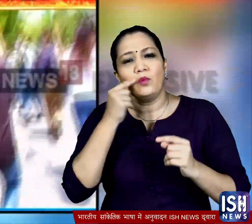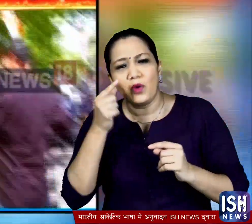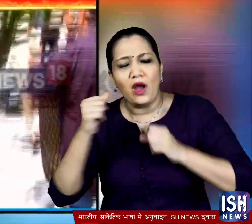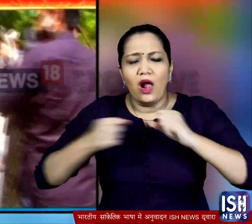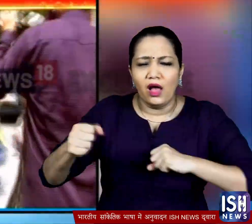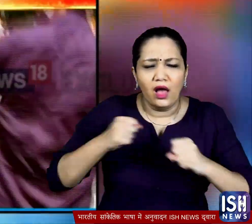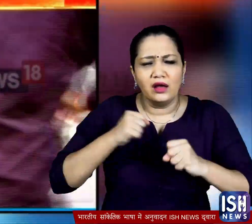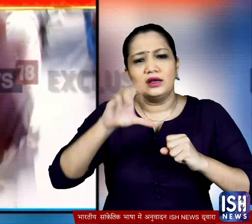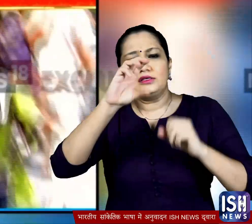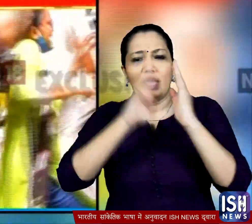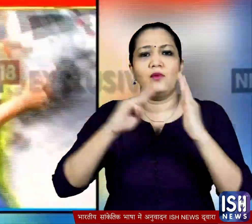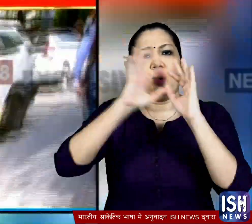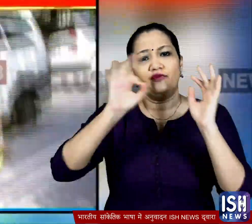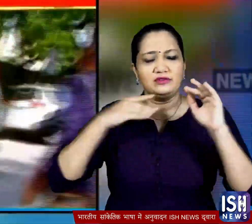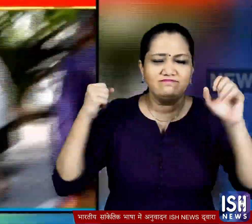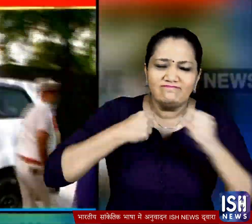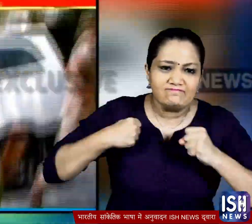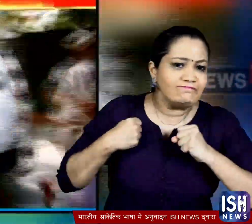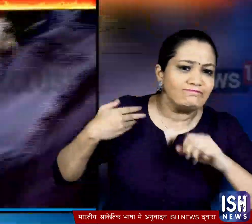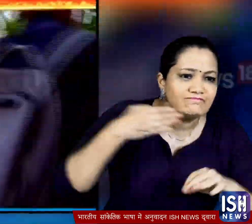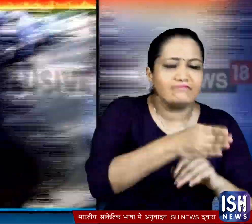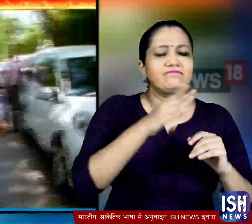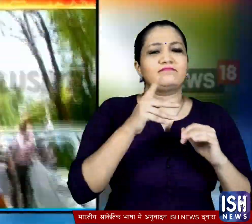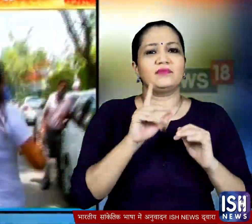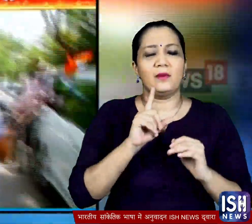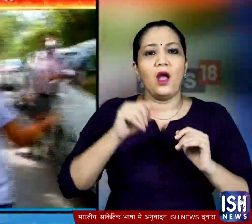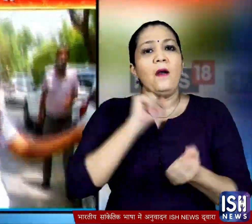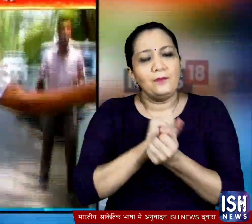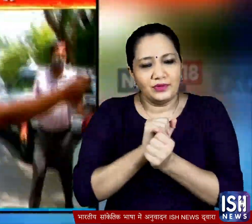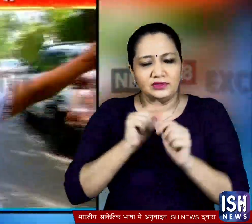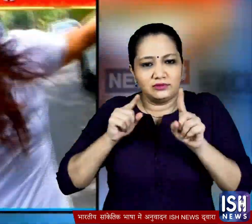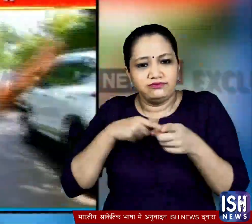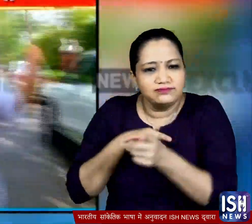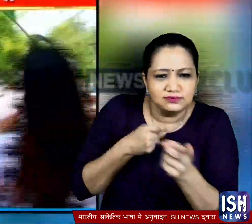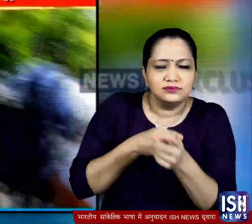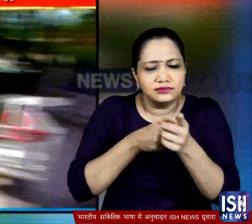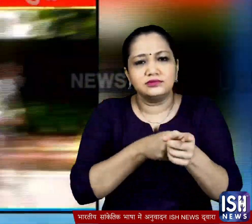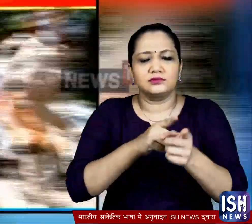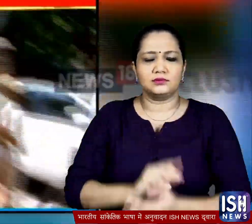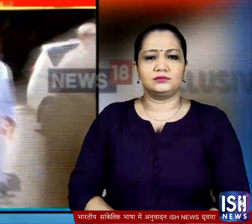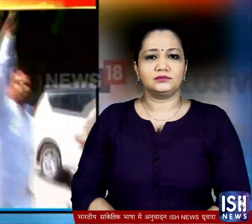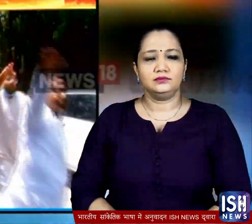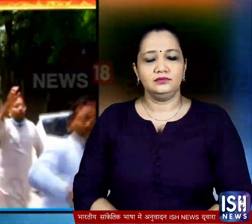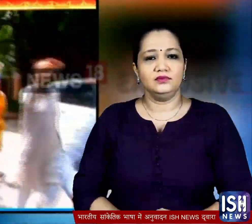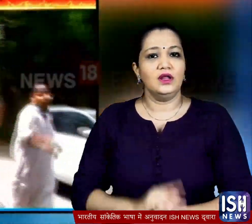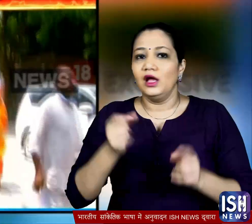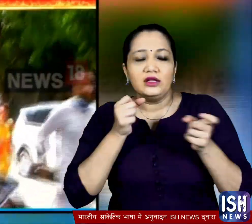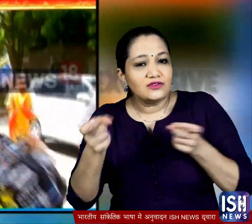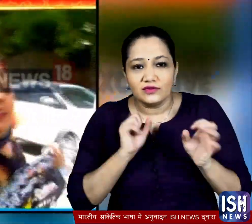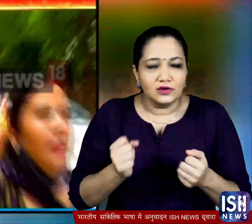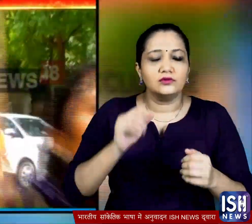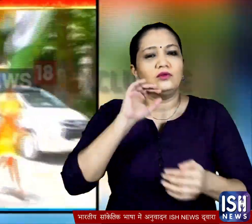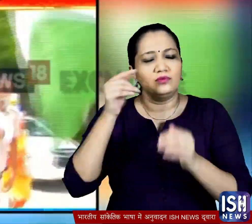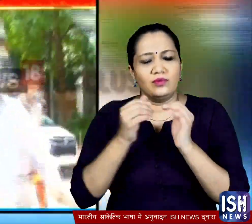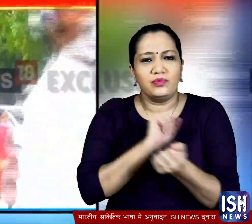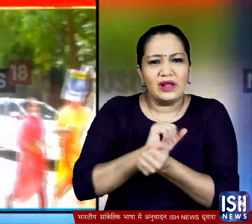पुरुष दौड़ते हुए सीएम आवास की तरफ पहुंचने की कोशिश करते दिखे। पुलिस वाले पीछे पीछे और प्रदर्शनकारी आगे आगे। जब बात बनती नहीं दिखी